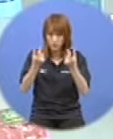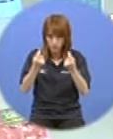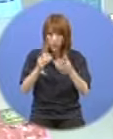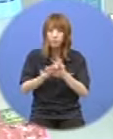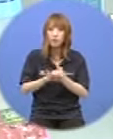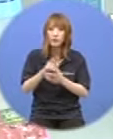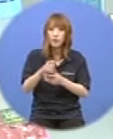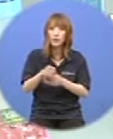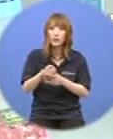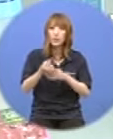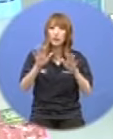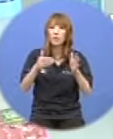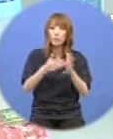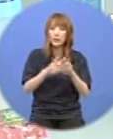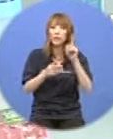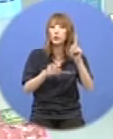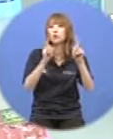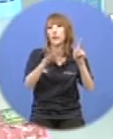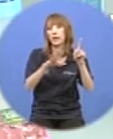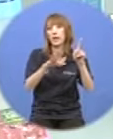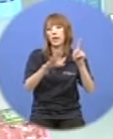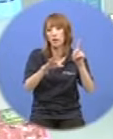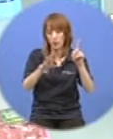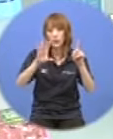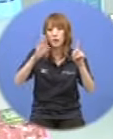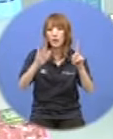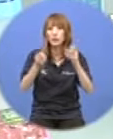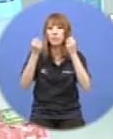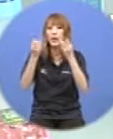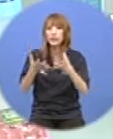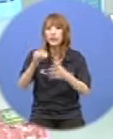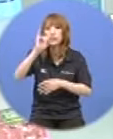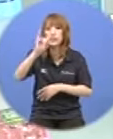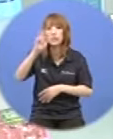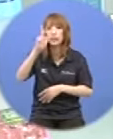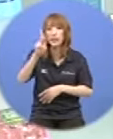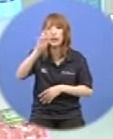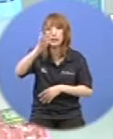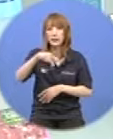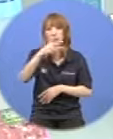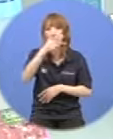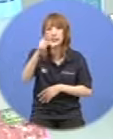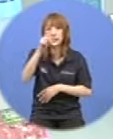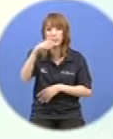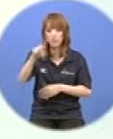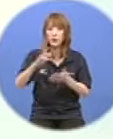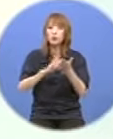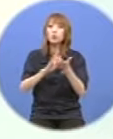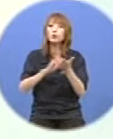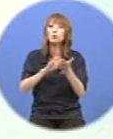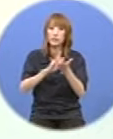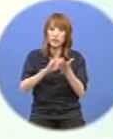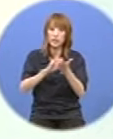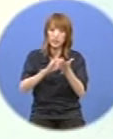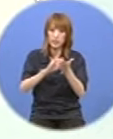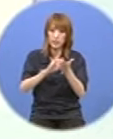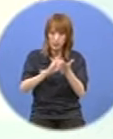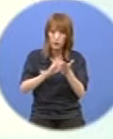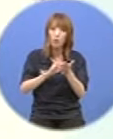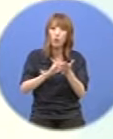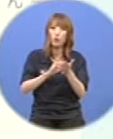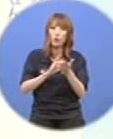分しかなかったんですけども、その今度の新しいイカリジンって、まあ、これはヨーロッパではよく使われてますけども、そういう成分をやっ